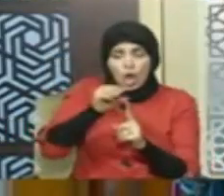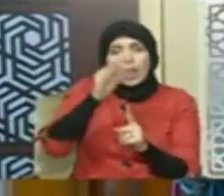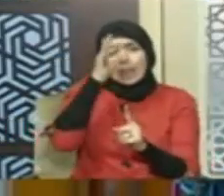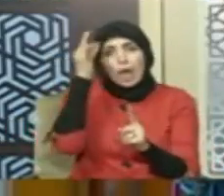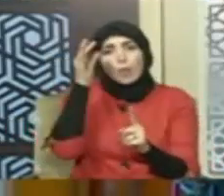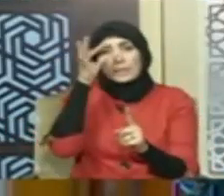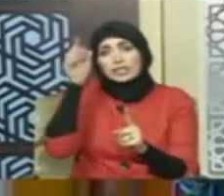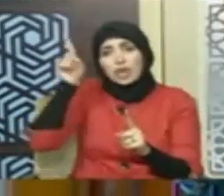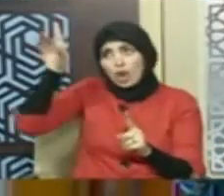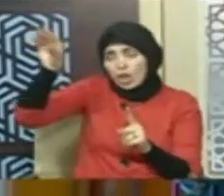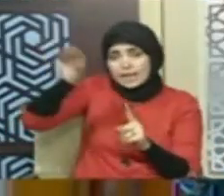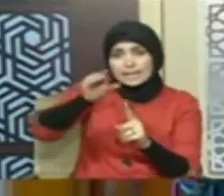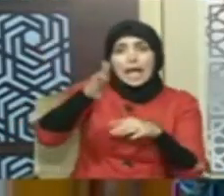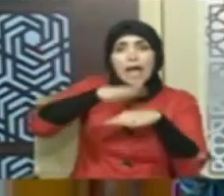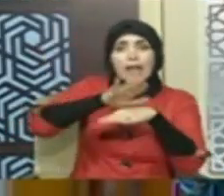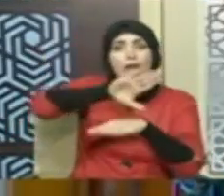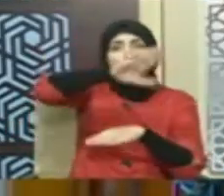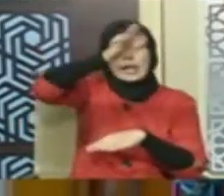على جبل